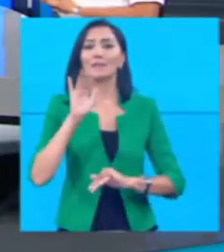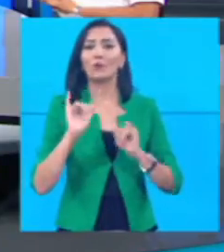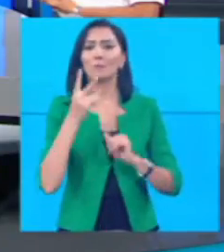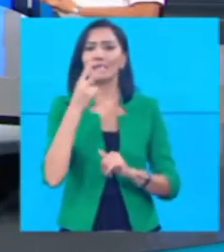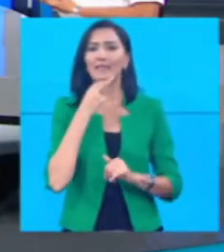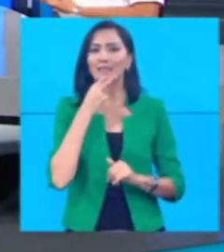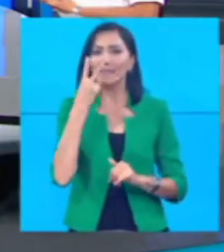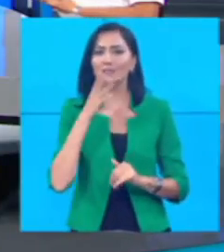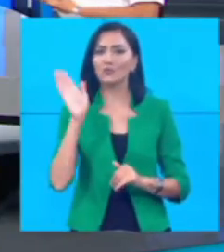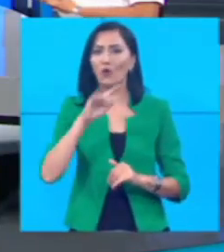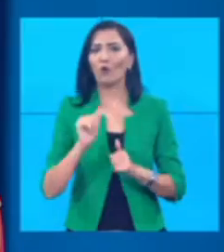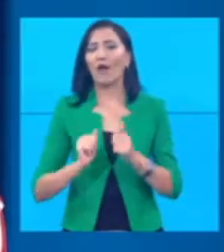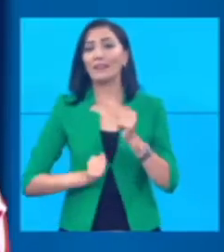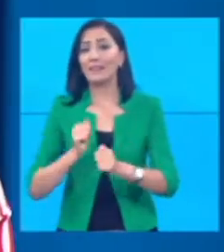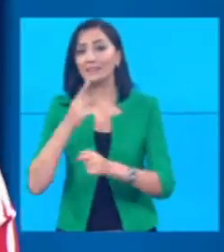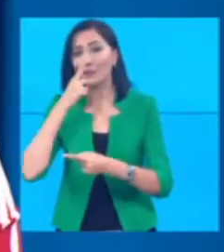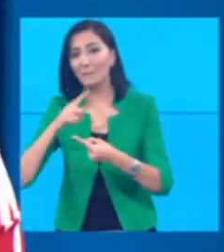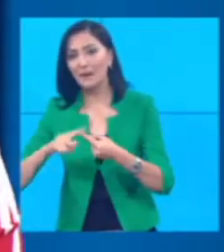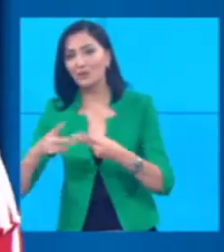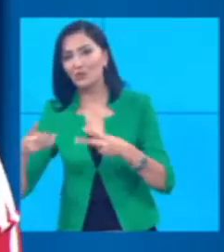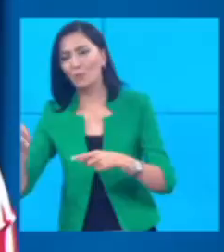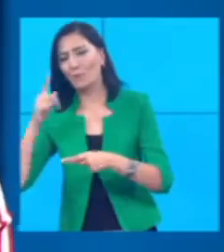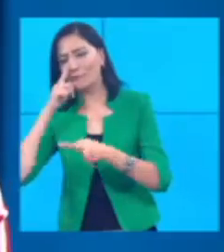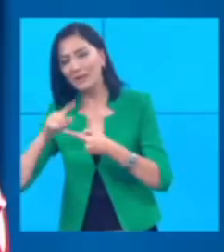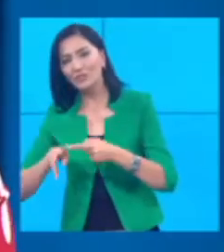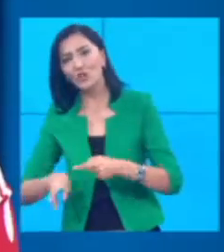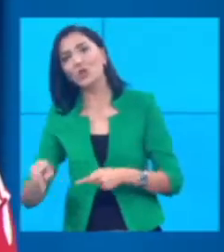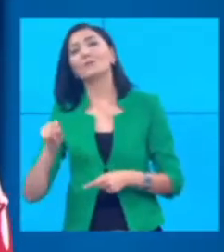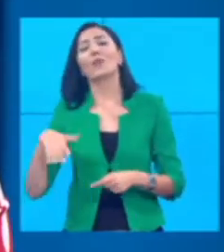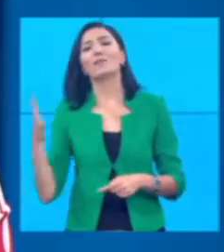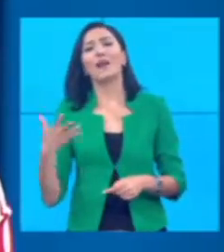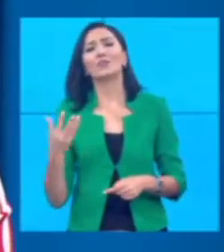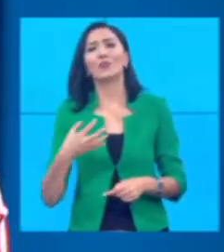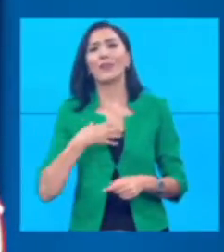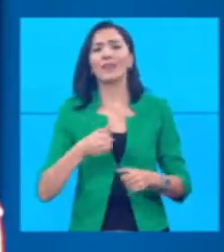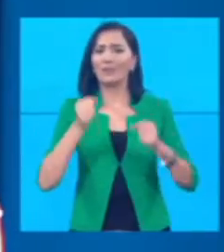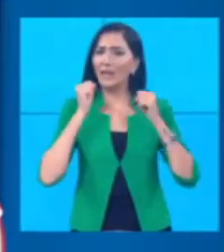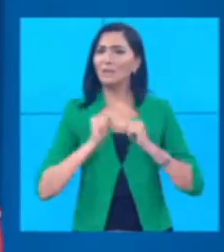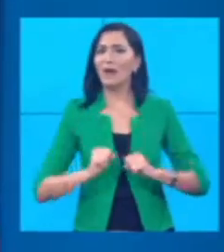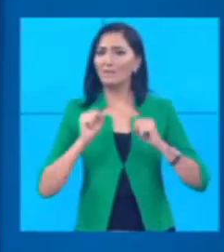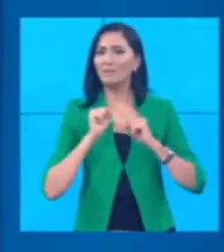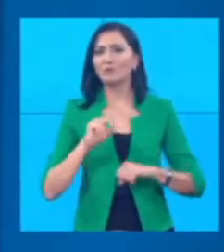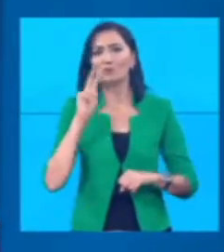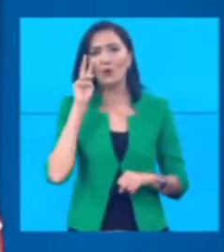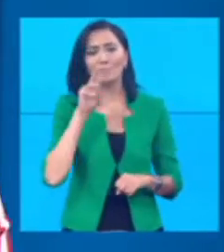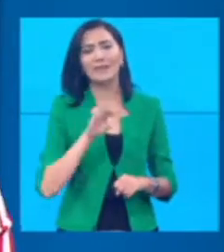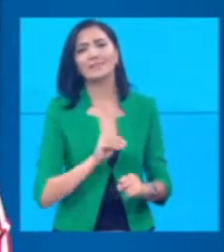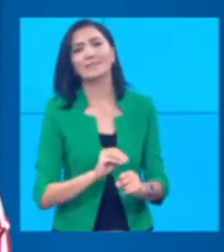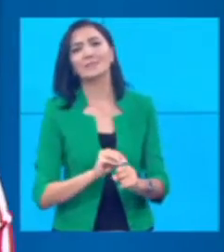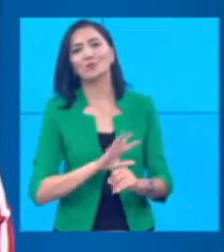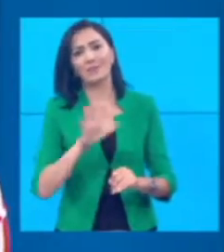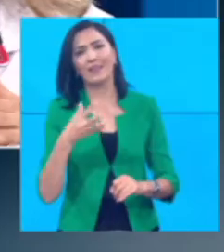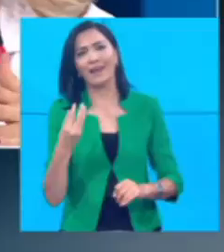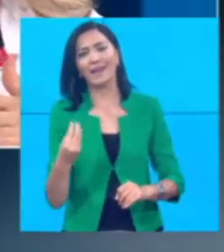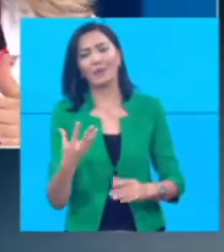basketbol oynadım 2 yıl sonra atletizm branşı açıldıktan sonra bu branşa yöneldim. Bunda daha çok kendi performansımı gösterdiğim